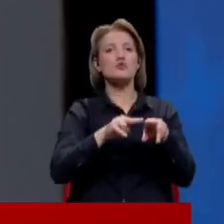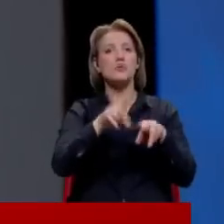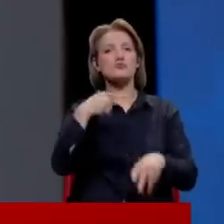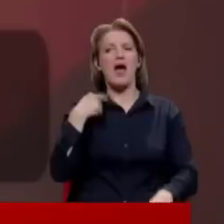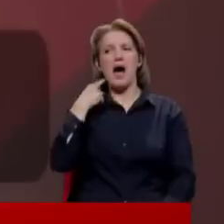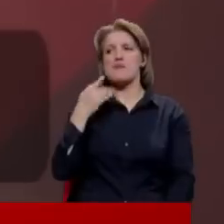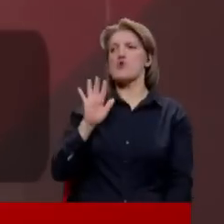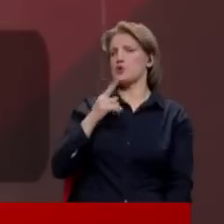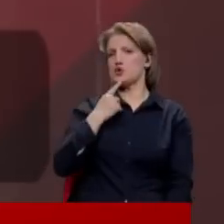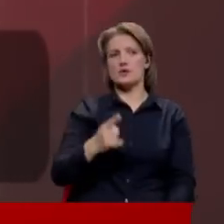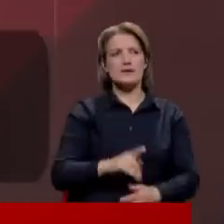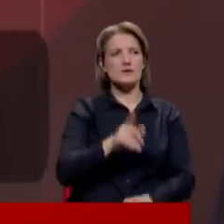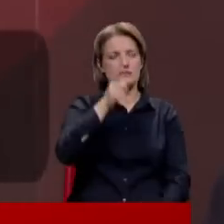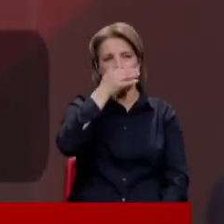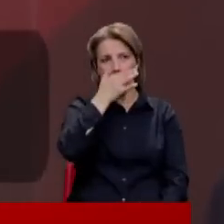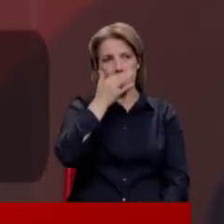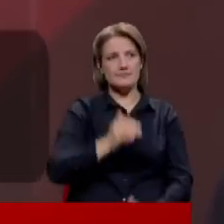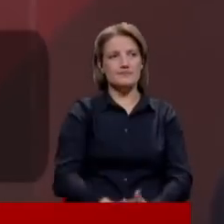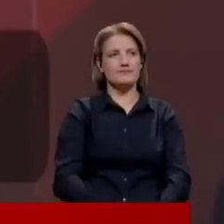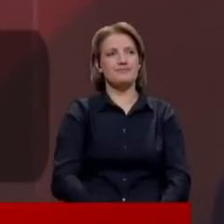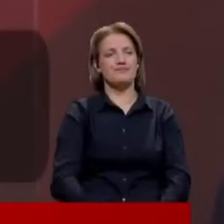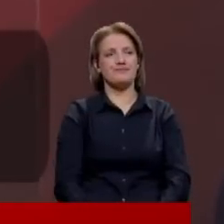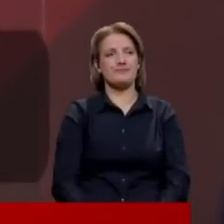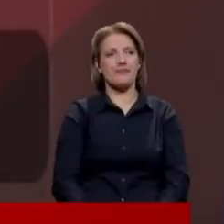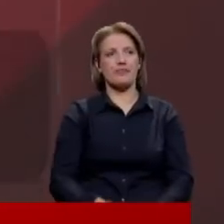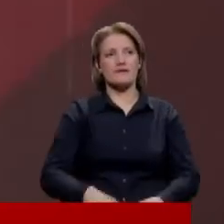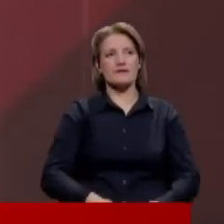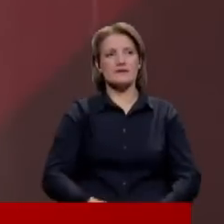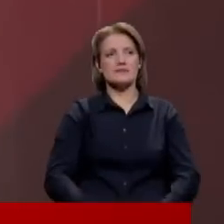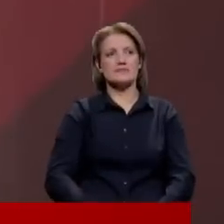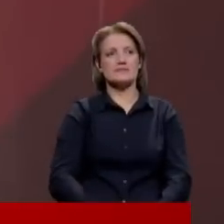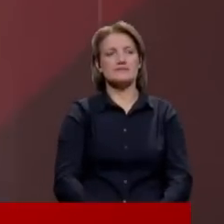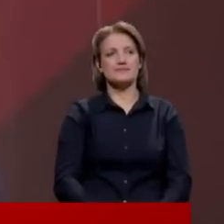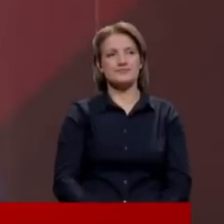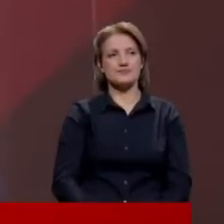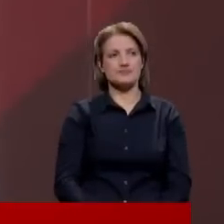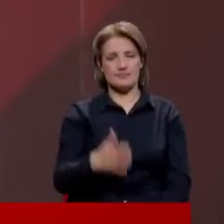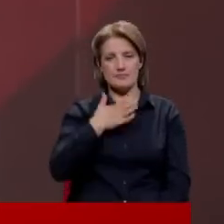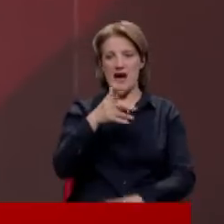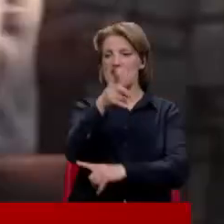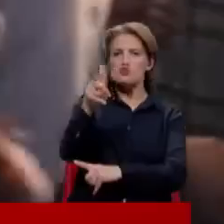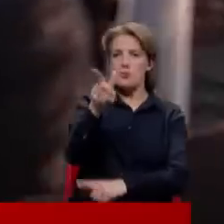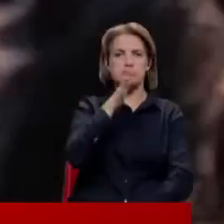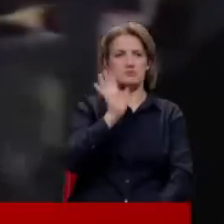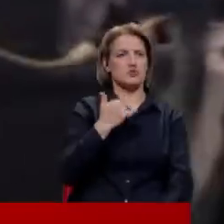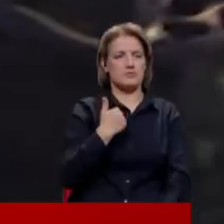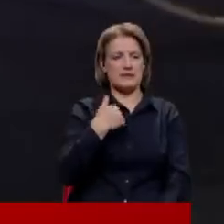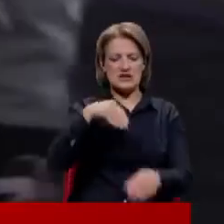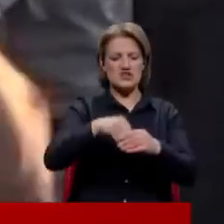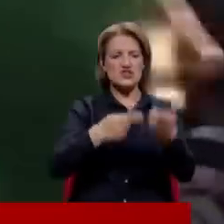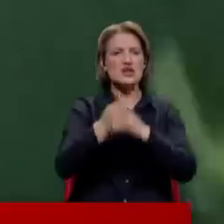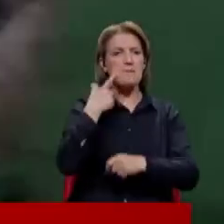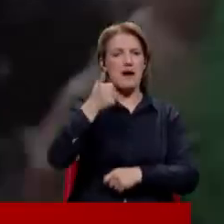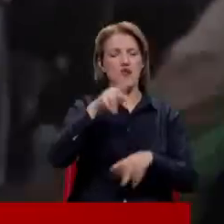haberim yok diyor. Hiç Türkçe dahi bilmeyen birine nasıl vatandaşlık verildi tartışması? Şimdi. Yani eğer vatan, ben videoyu bilmiyorum. İçişleri Bakanı ile